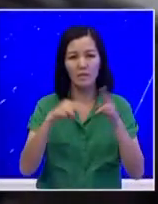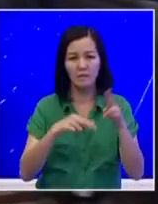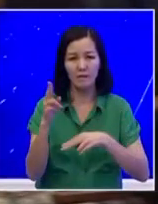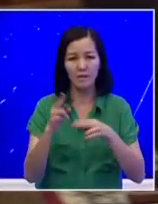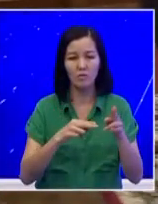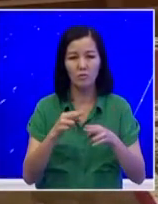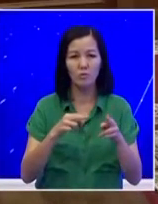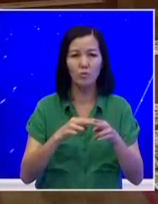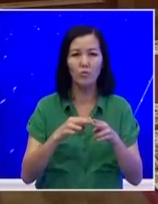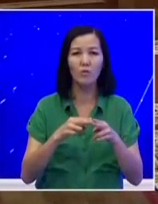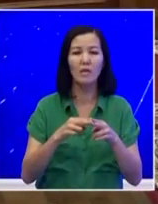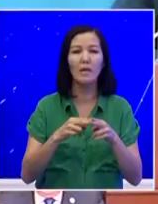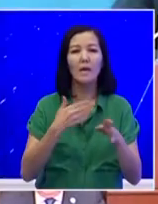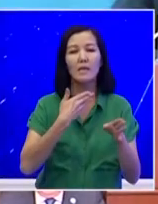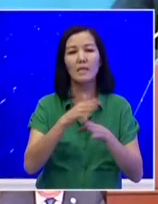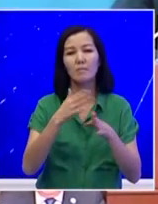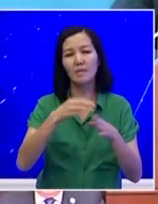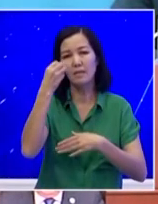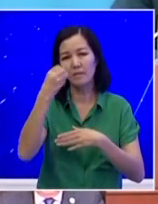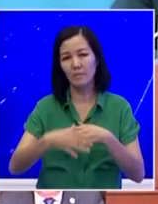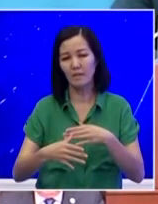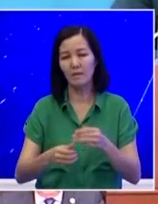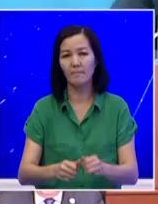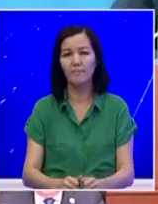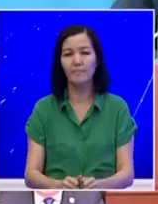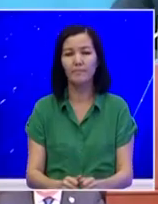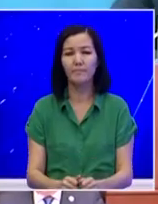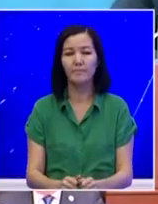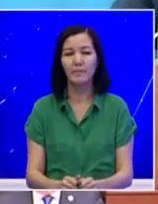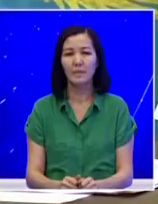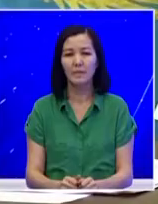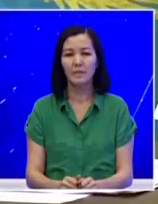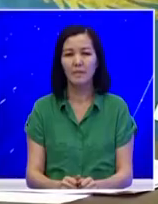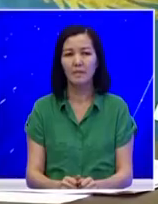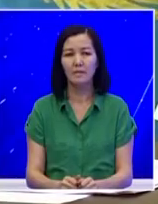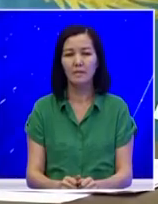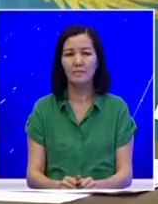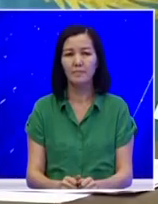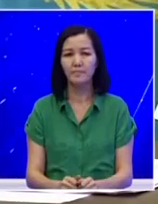подведении необходимой инфраструктуры к оптово-распределительным центрам.